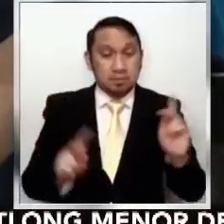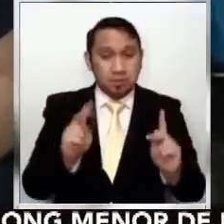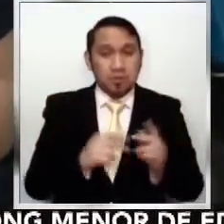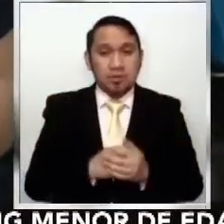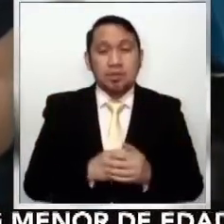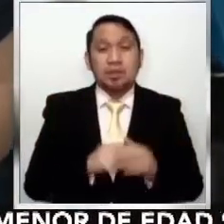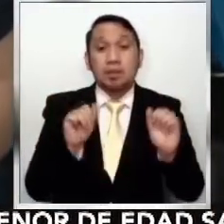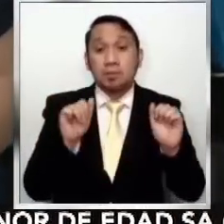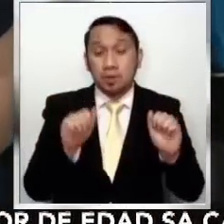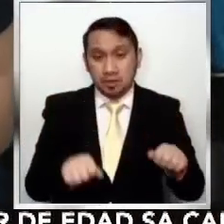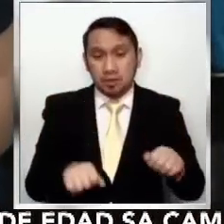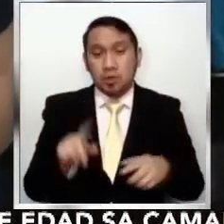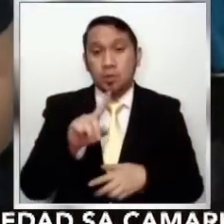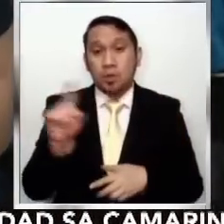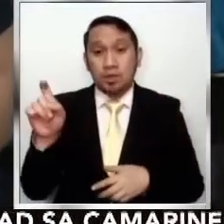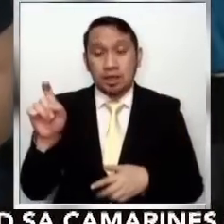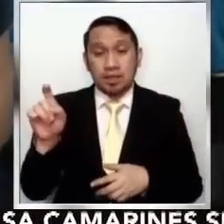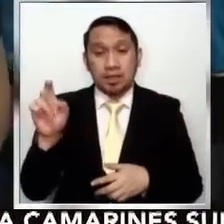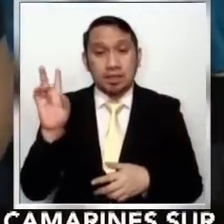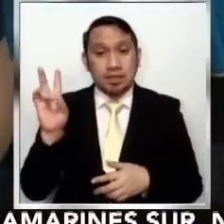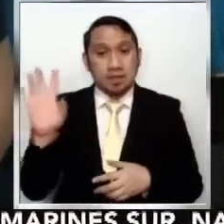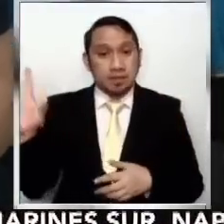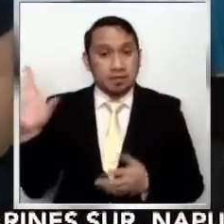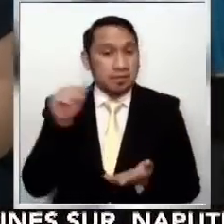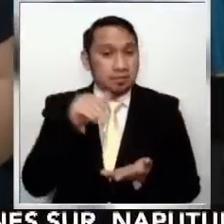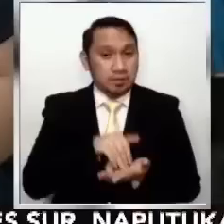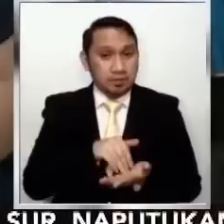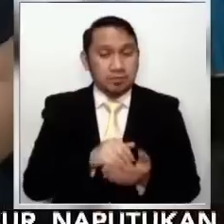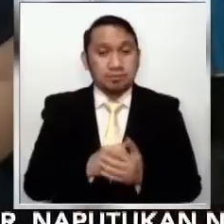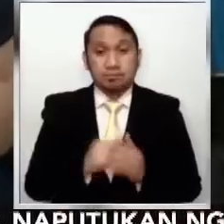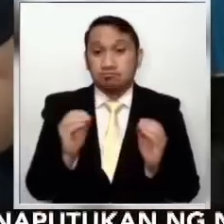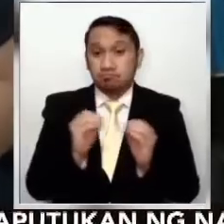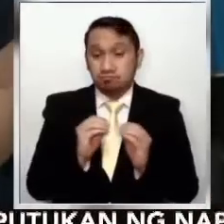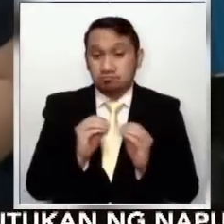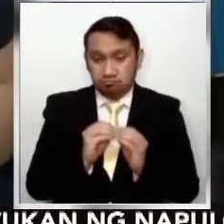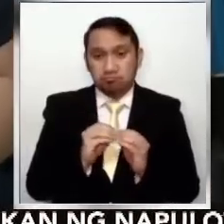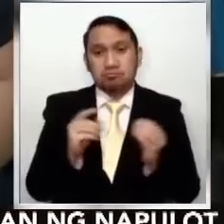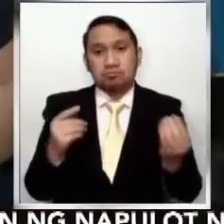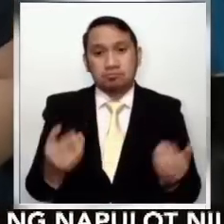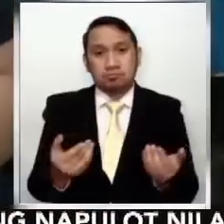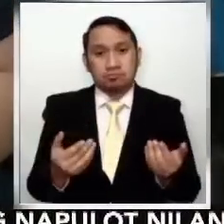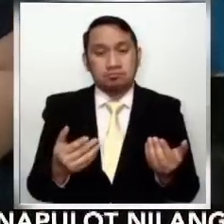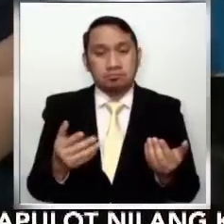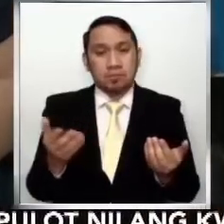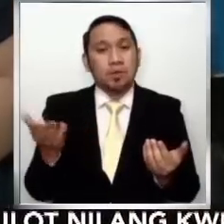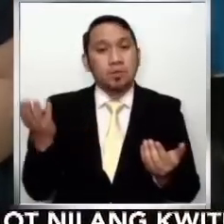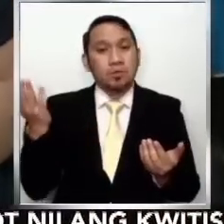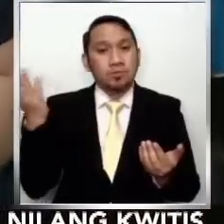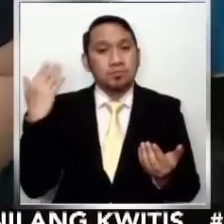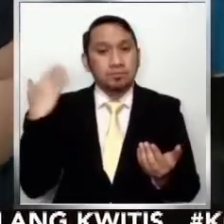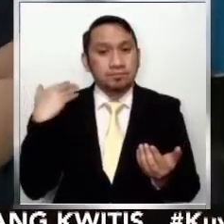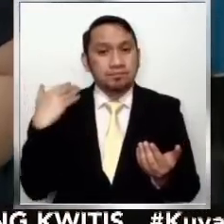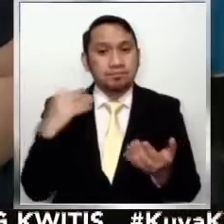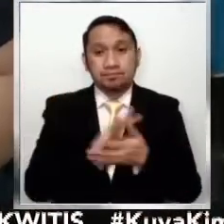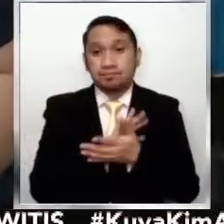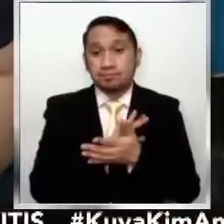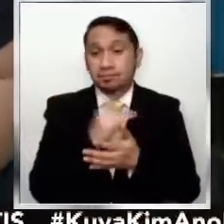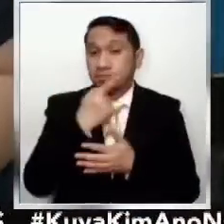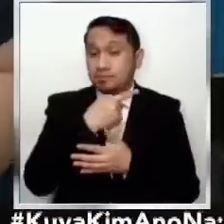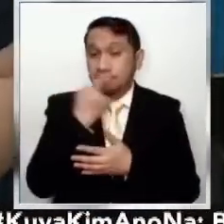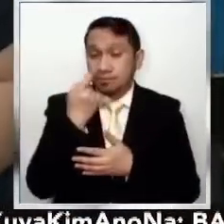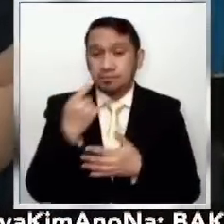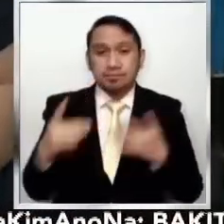sa 175,000. Mas marami raw ang mga pasahero ngayon kumpara noong pre-pandemic dahil marami ang nasabik umuwi